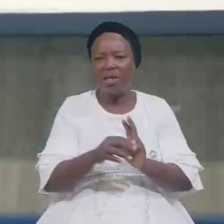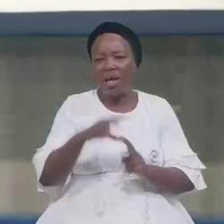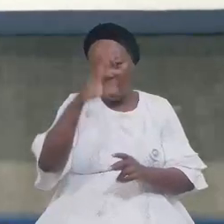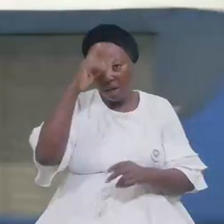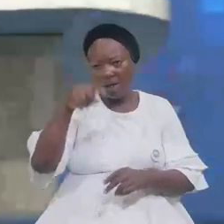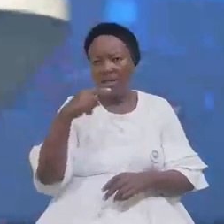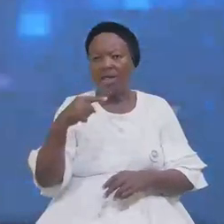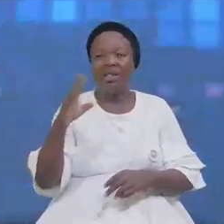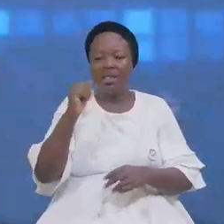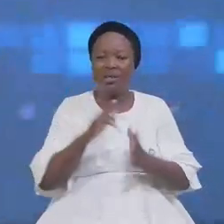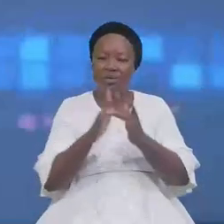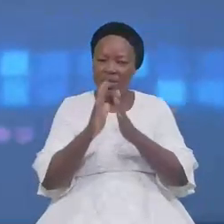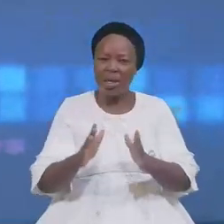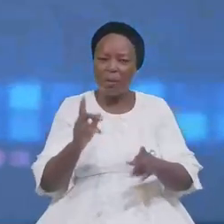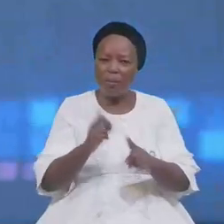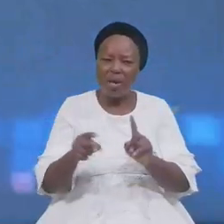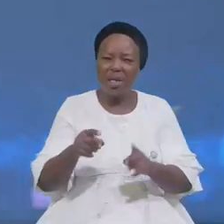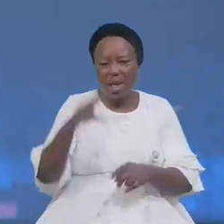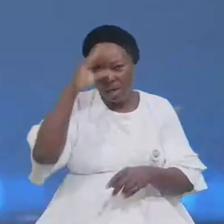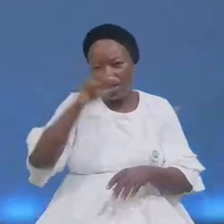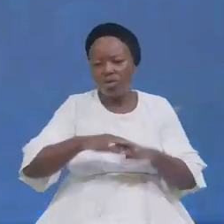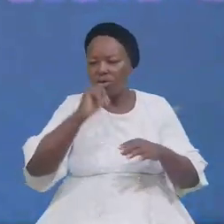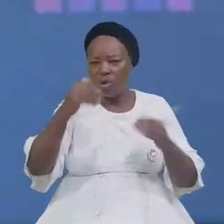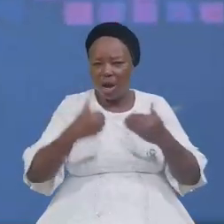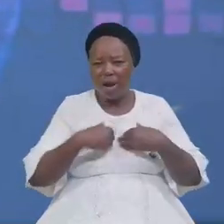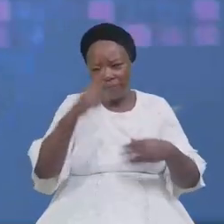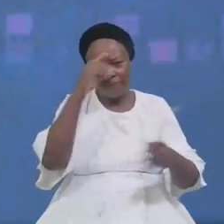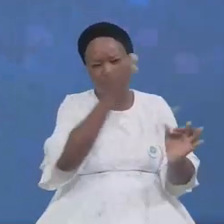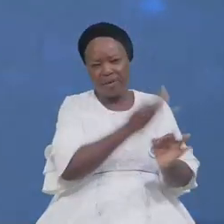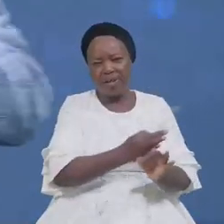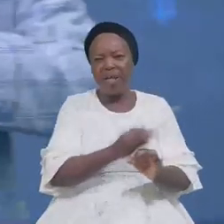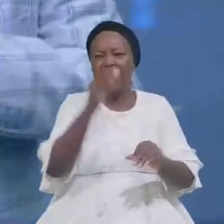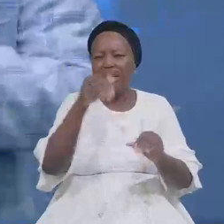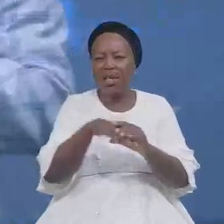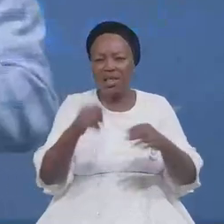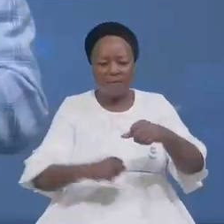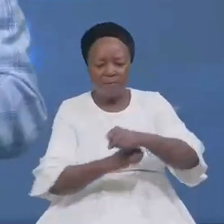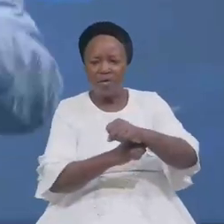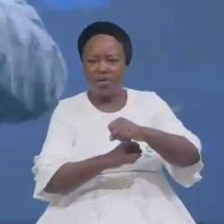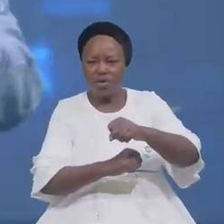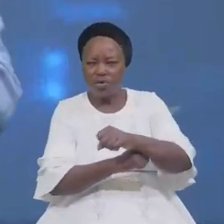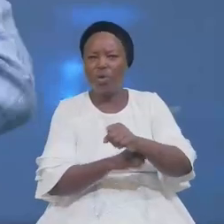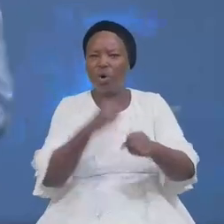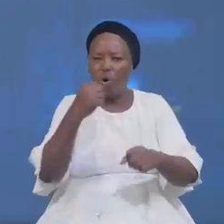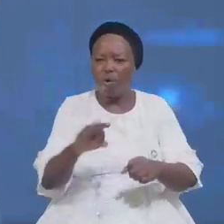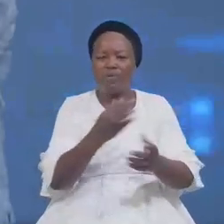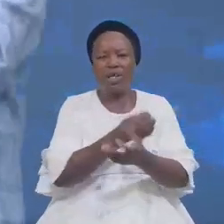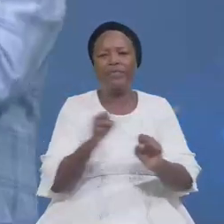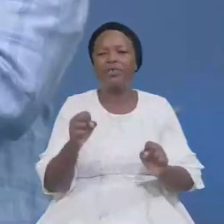être chrétien, mais il n'a pas la foi en le fondement du